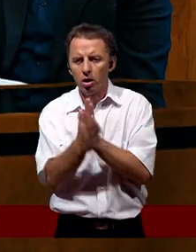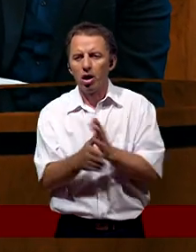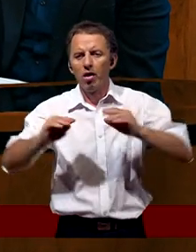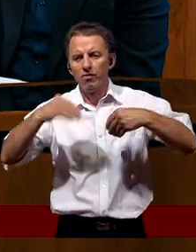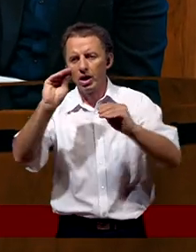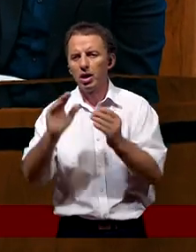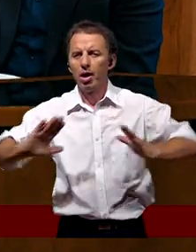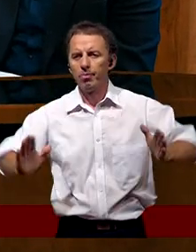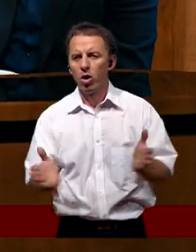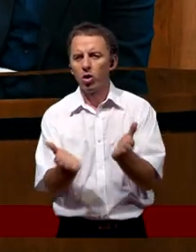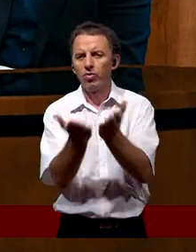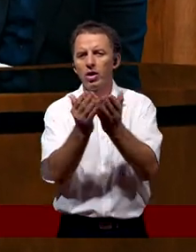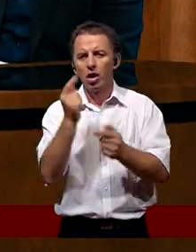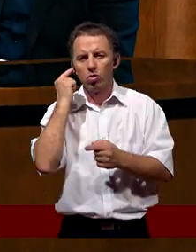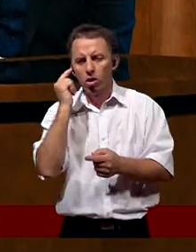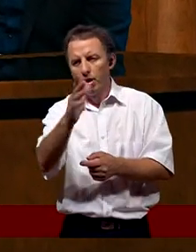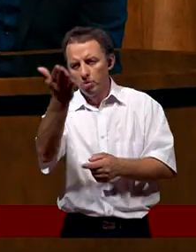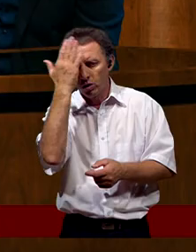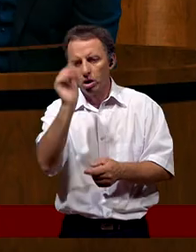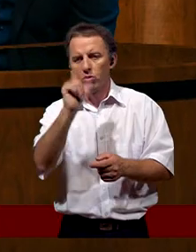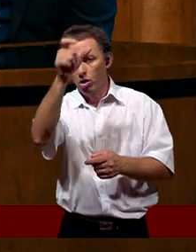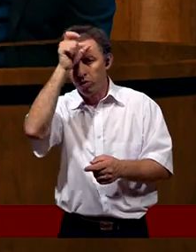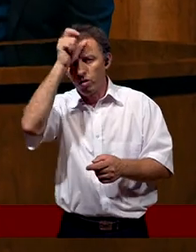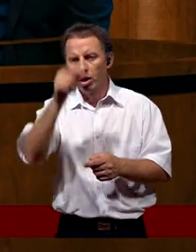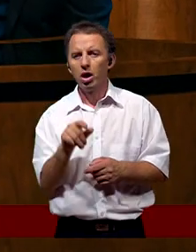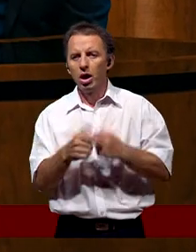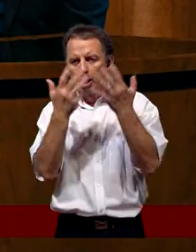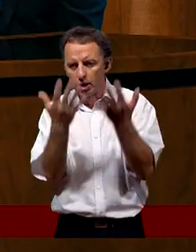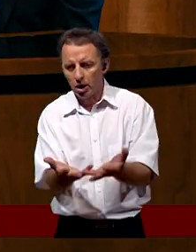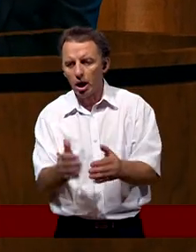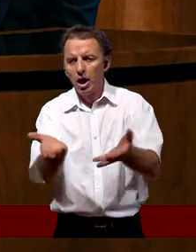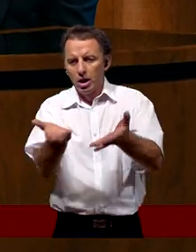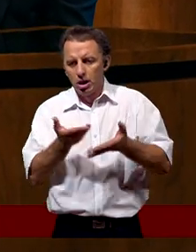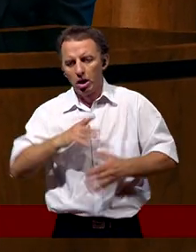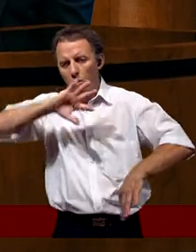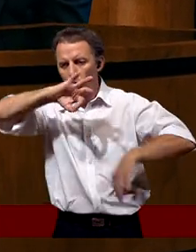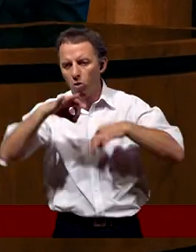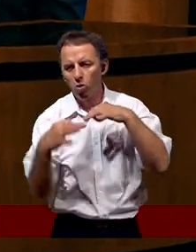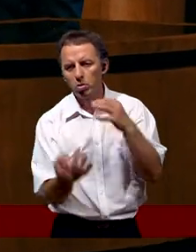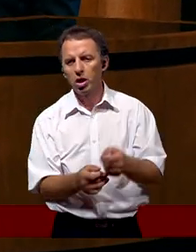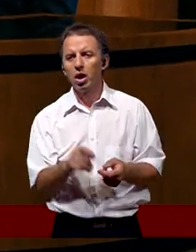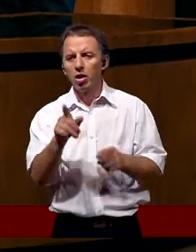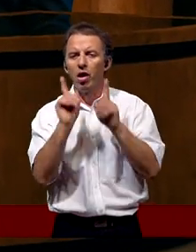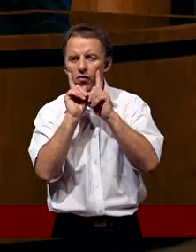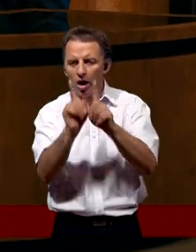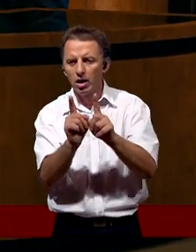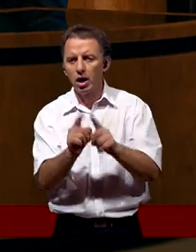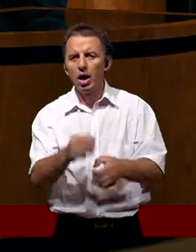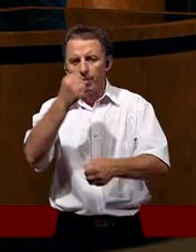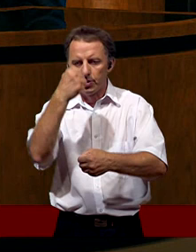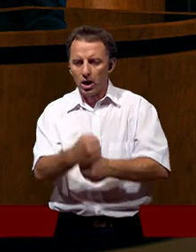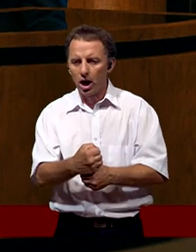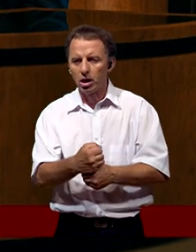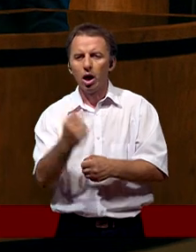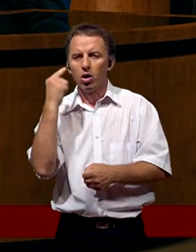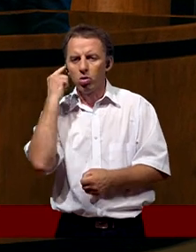prostu więcej poświęcał czasu na słuchanie i poznanie drugiego człowieka. Może nam też chce dać tą umiejętność, tylko musimy faktycznie przestać